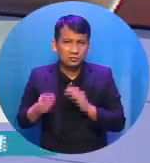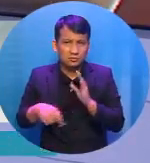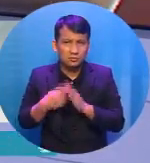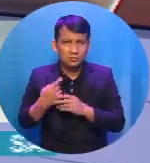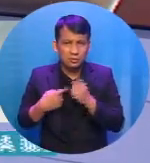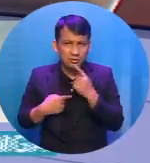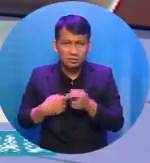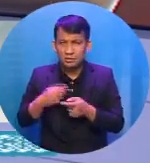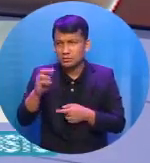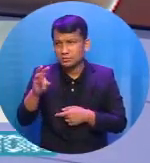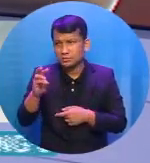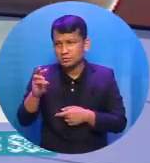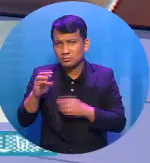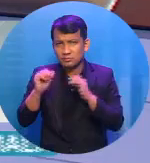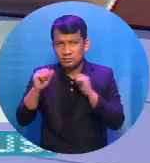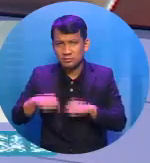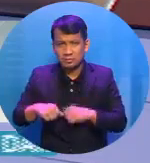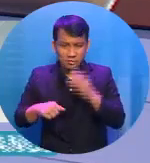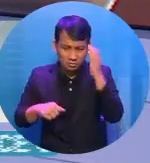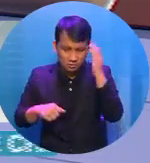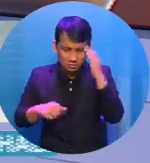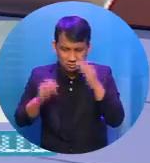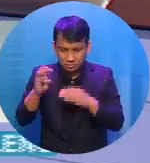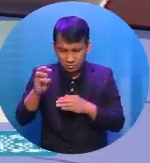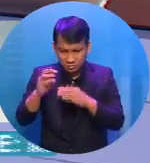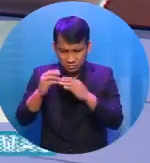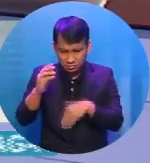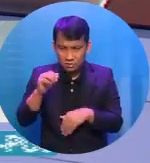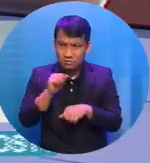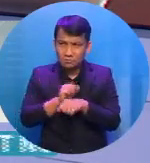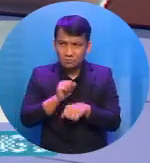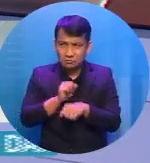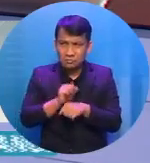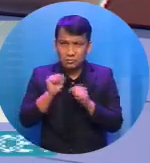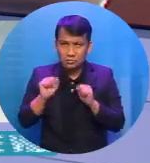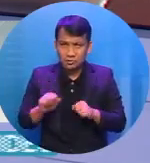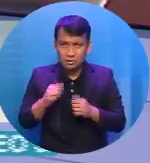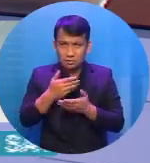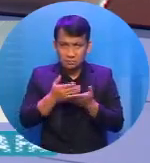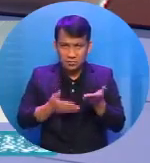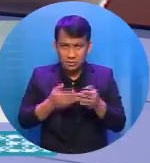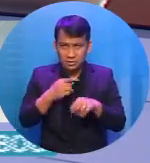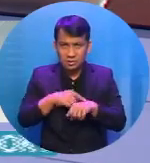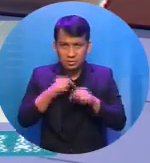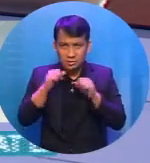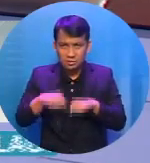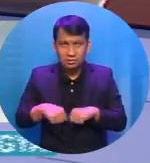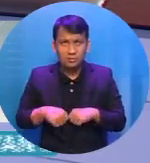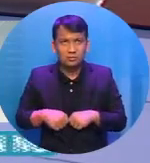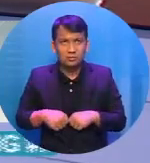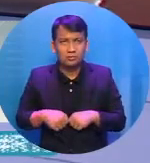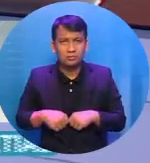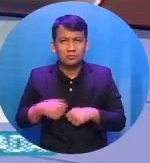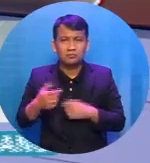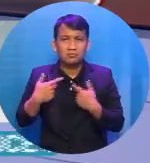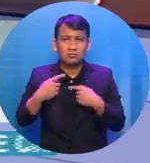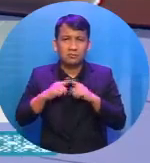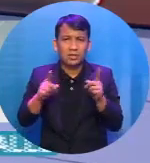ako eh. Maski na. Marami ako alam ng mga 16 years old nagtatrabaho na. Part-time. With a consent from the